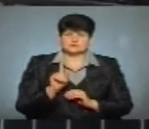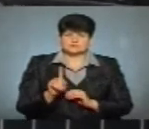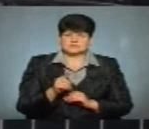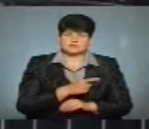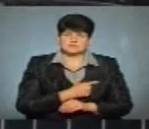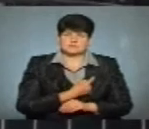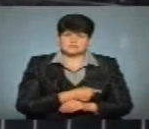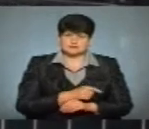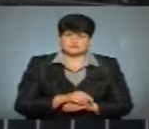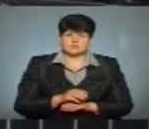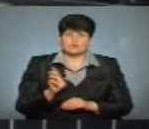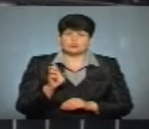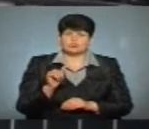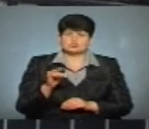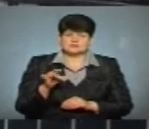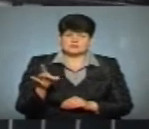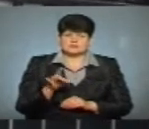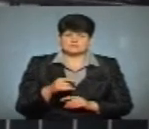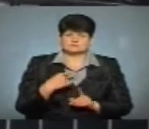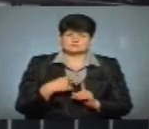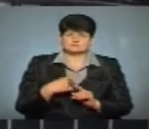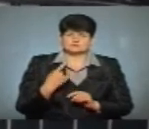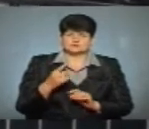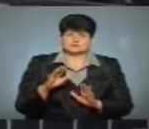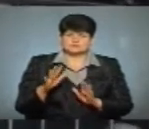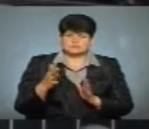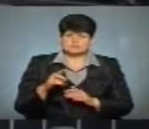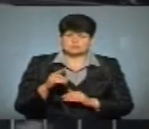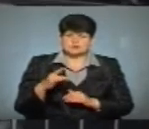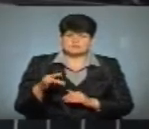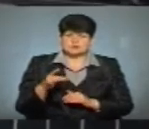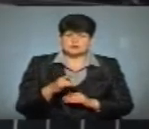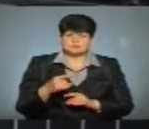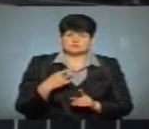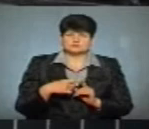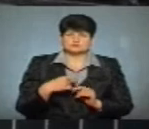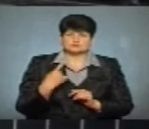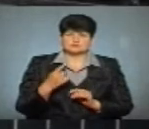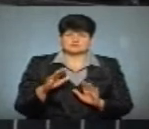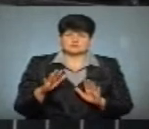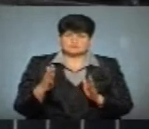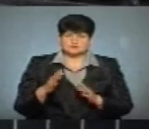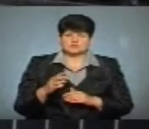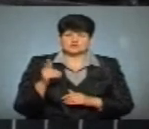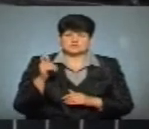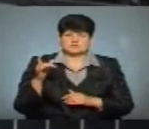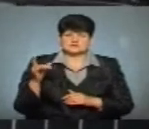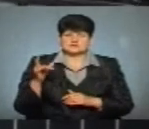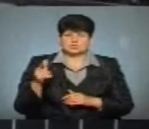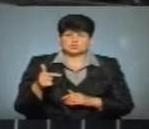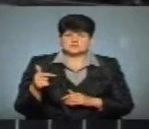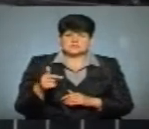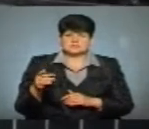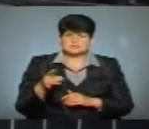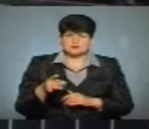медик, Бучицький район 1 випадок, Зборівський район 1 випадок, Чотківський та